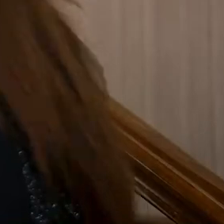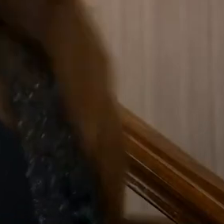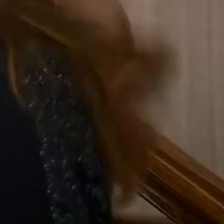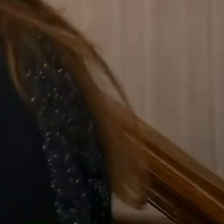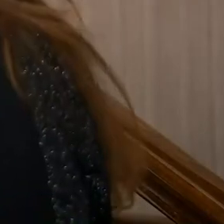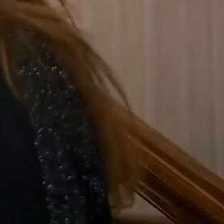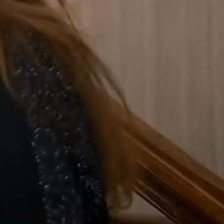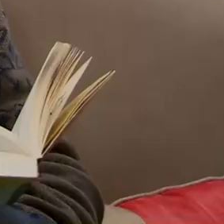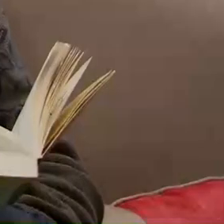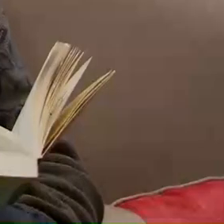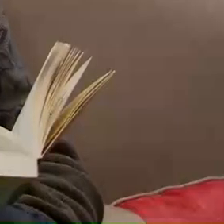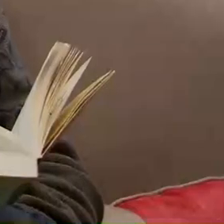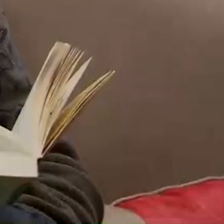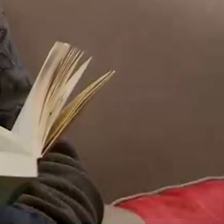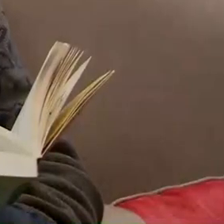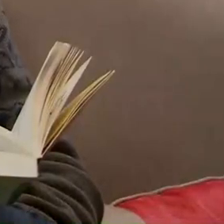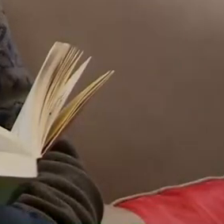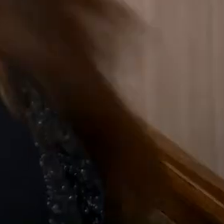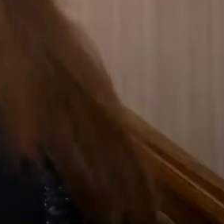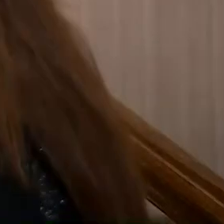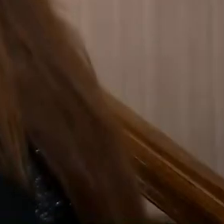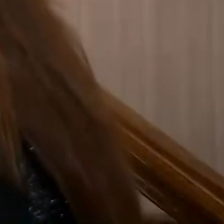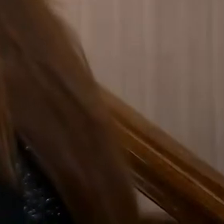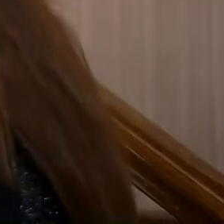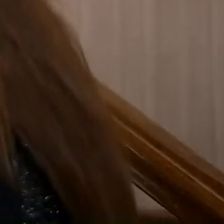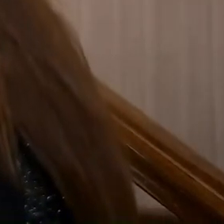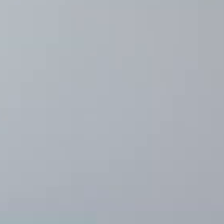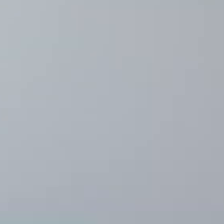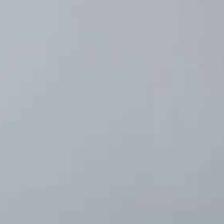mi kafayı yedim der gibi bakıyor Serpil ile Kemal'e.